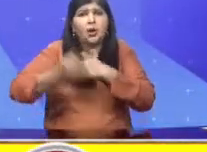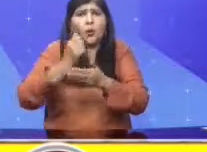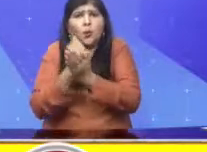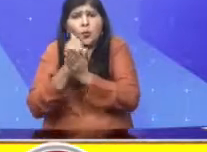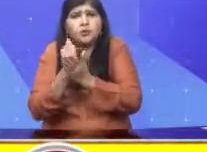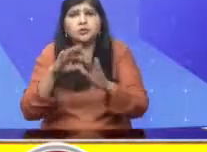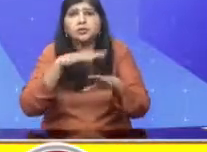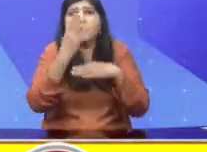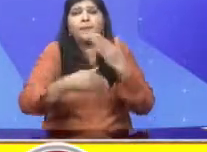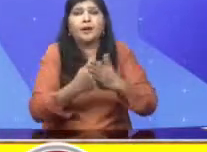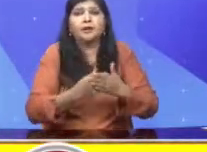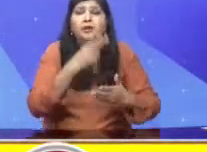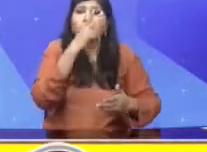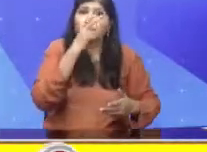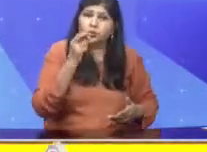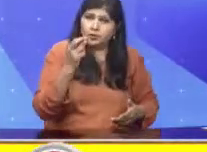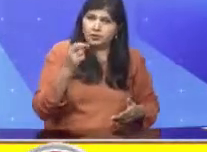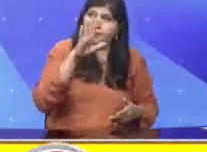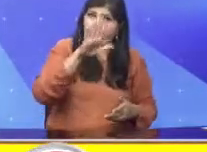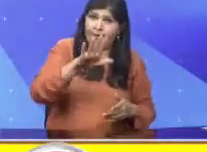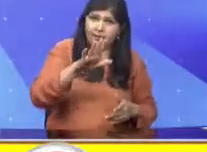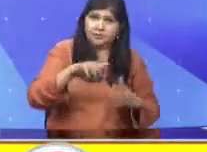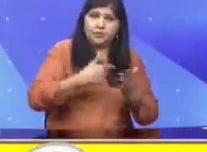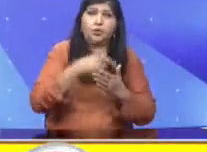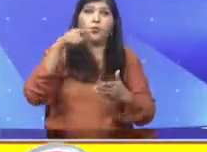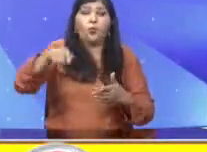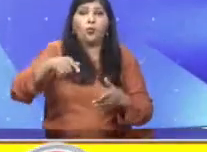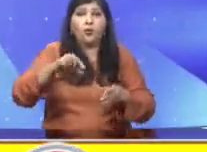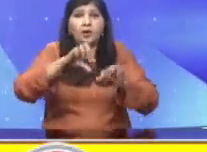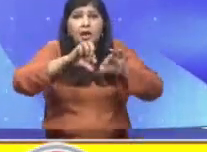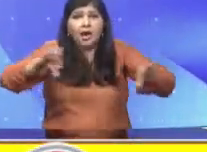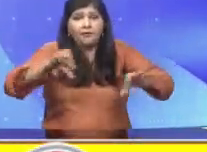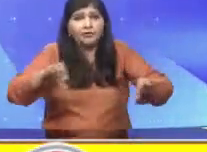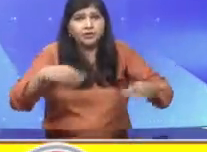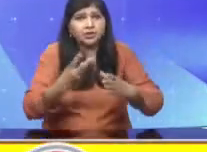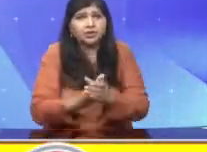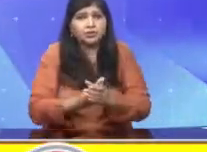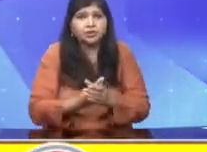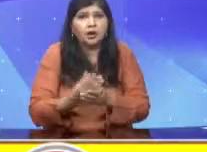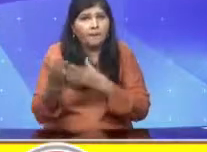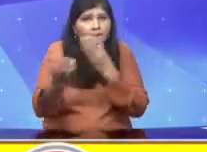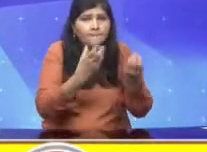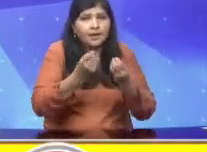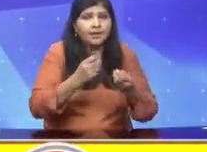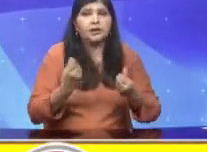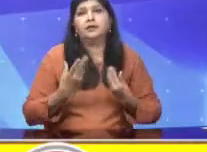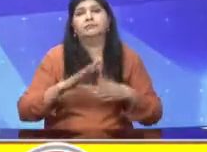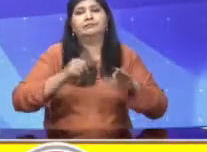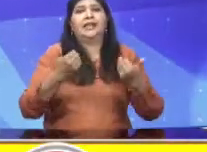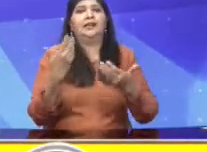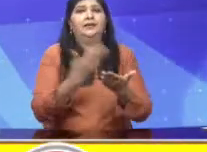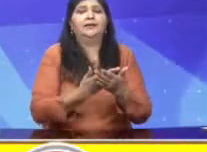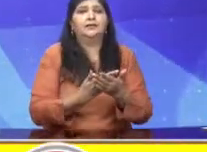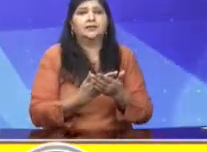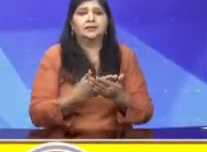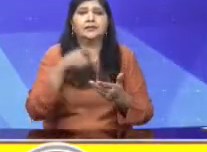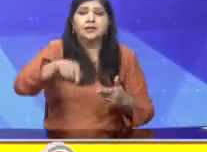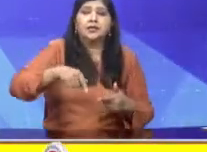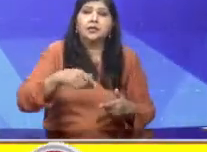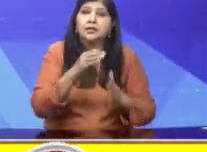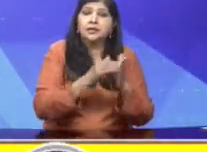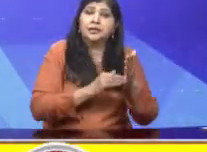प्रयासों के बाद, 2005 में उन पवित्र अवसेसों को खोजने में सफलता मिली थी। ये विशे